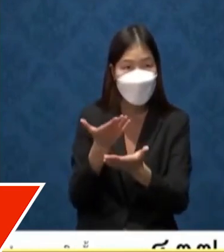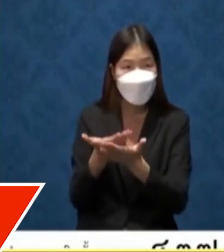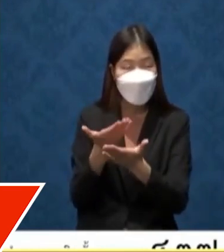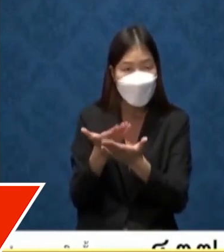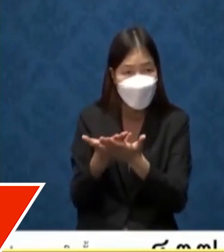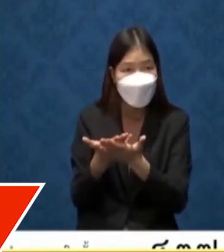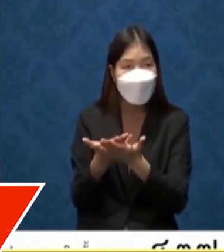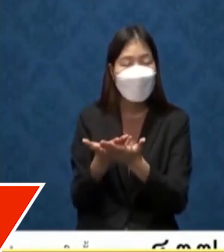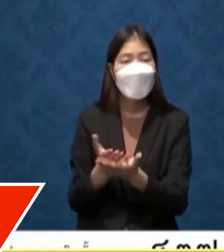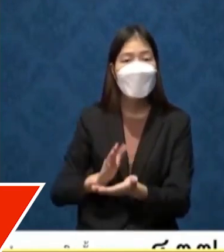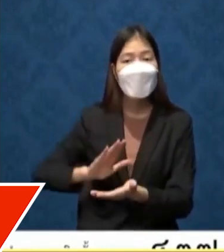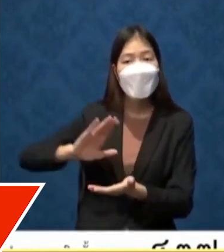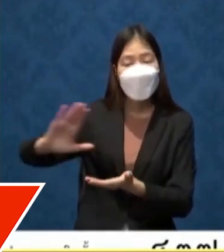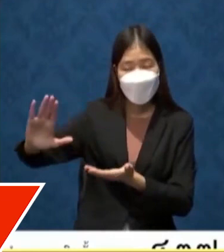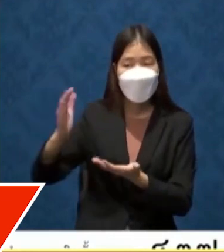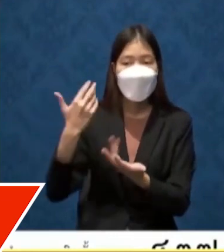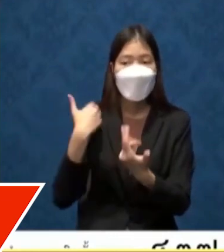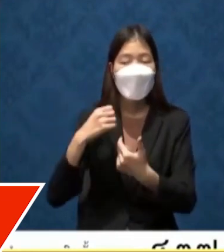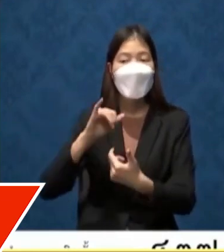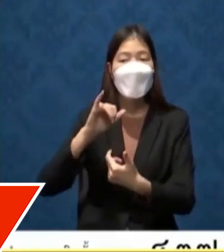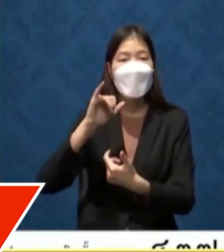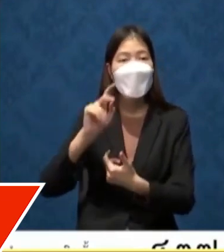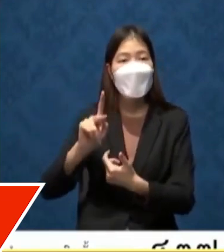เงินของกยศ.ในปี